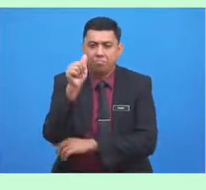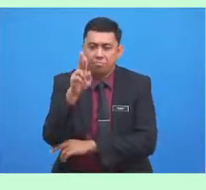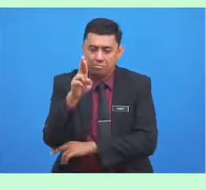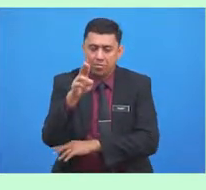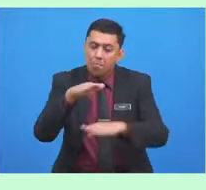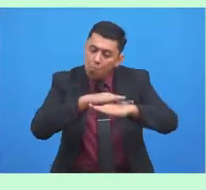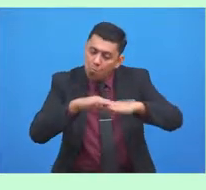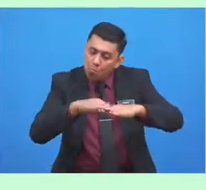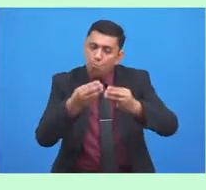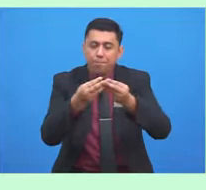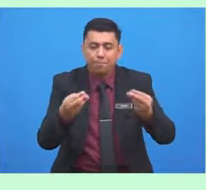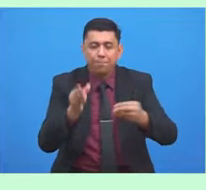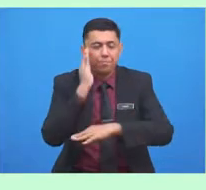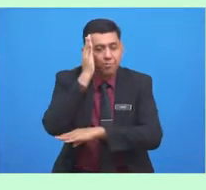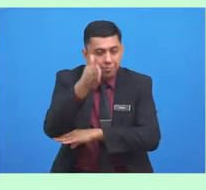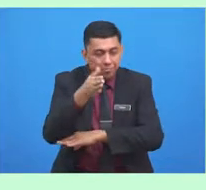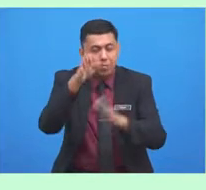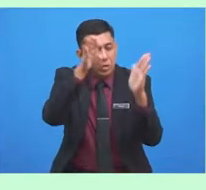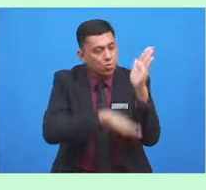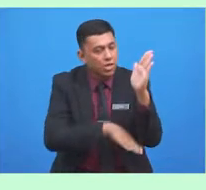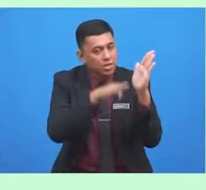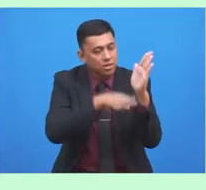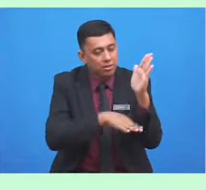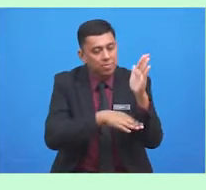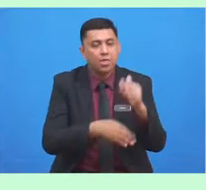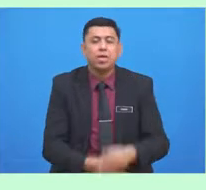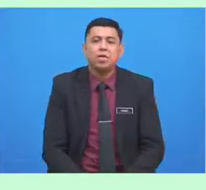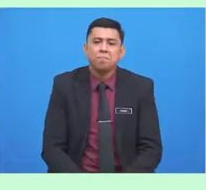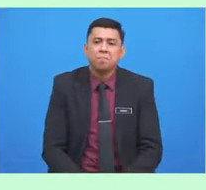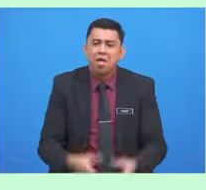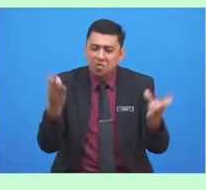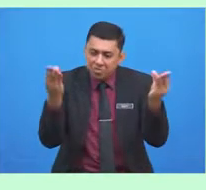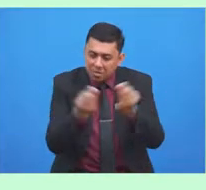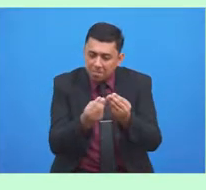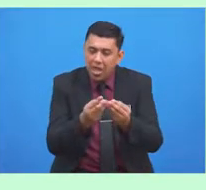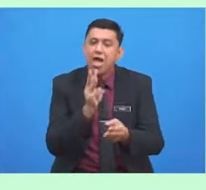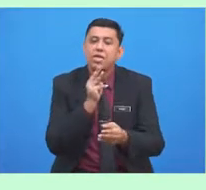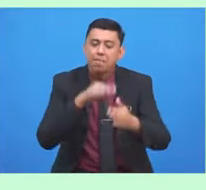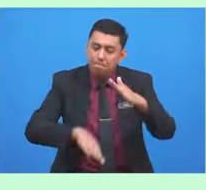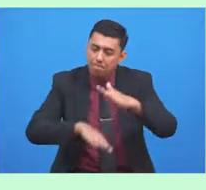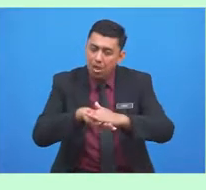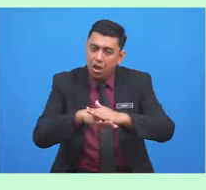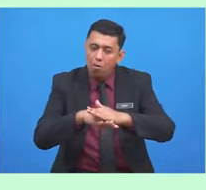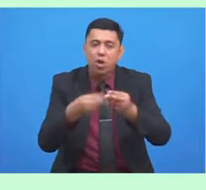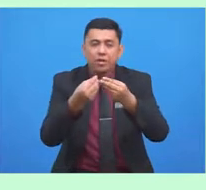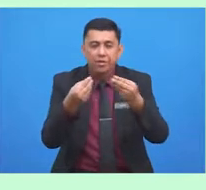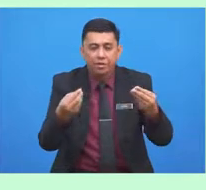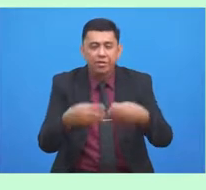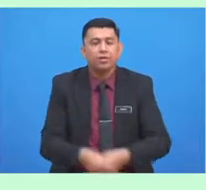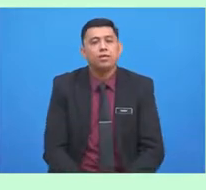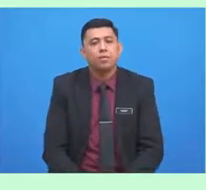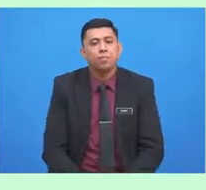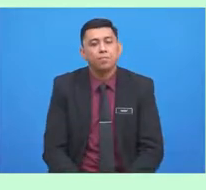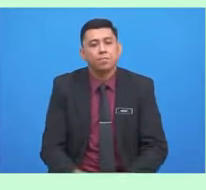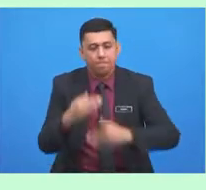di permukaan tanah akan mengurangkan kadar resapan air bawah tanah dan meningkatkan larian